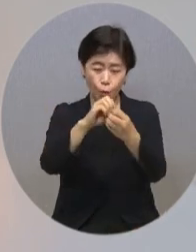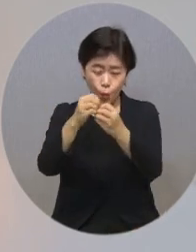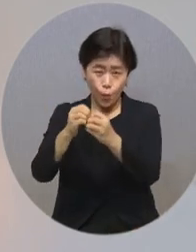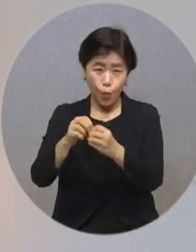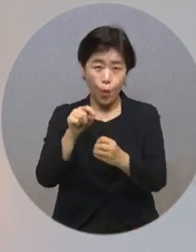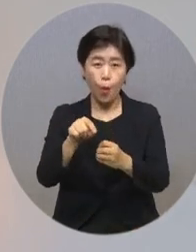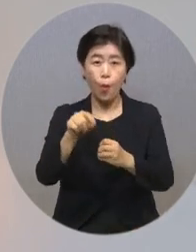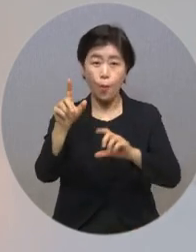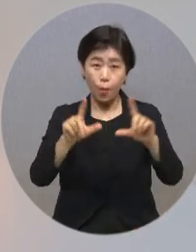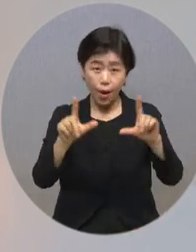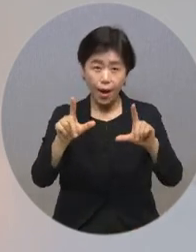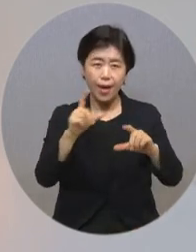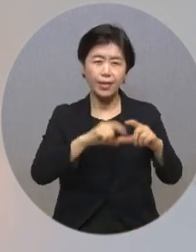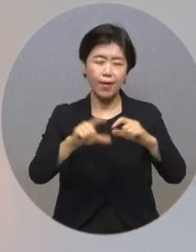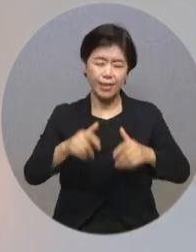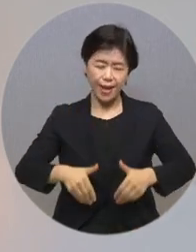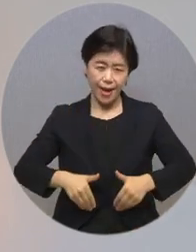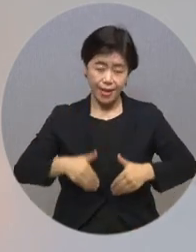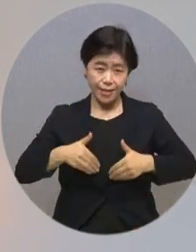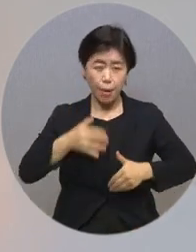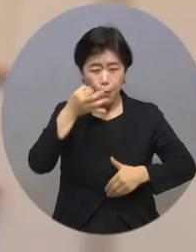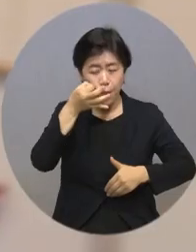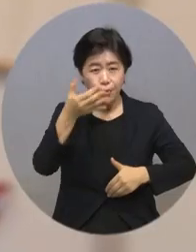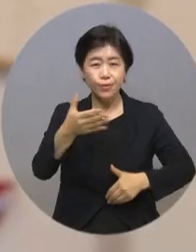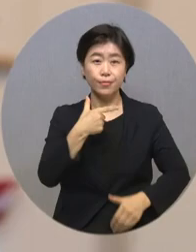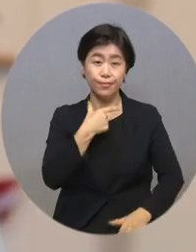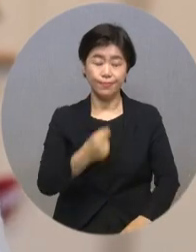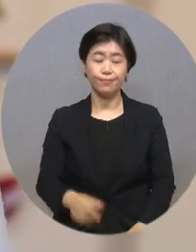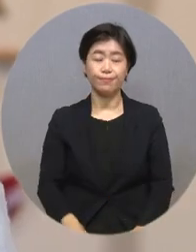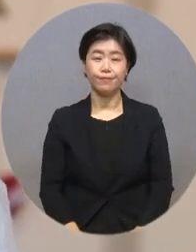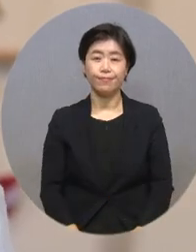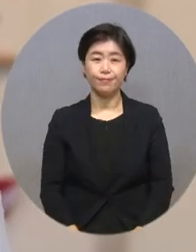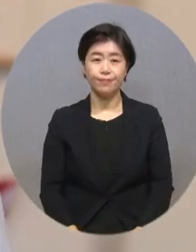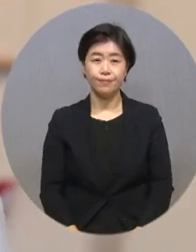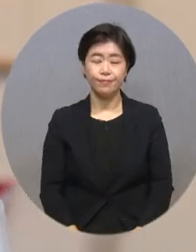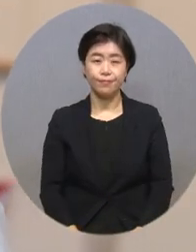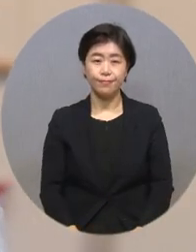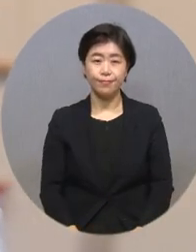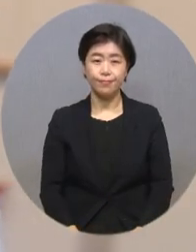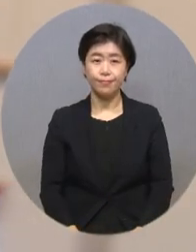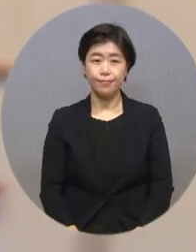더욱 따스하게 빛나길 기대해봅니다. 복지TV 뉴스 이소영입니다.